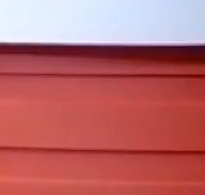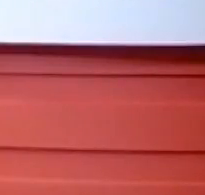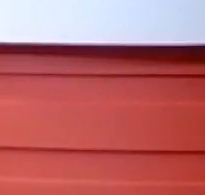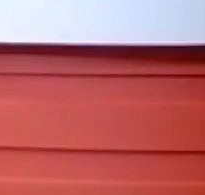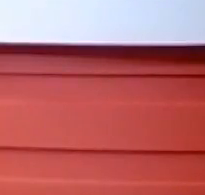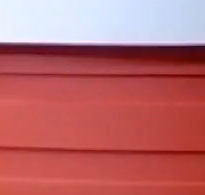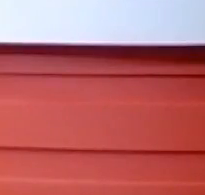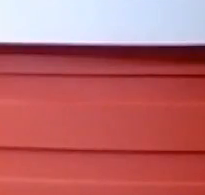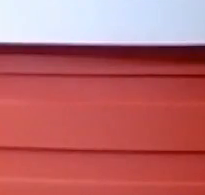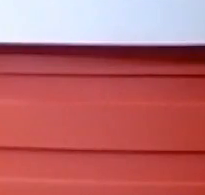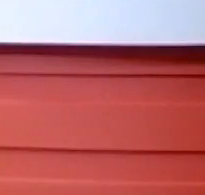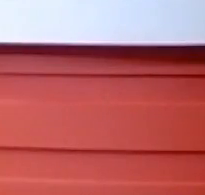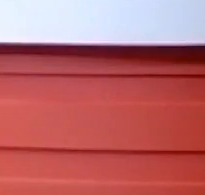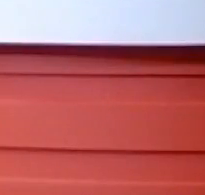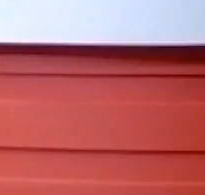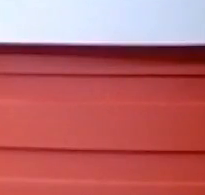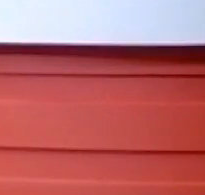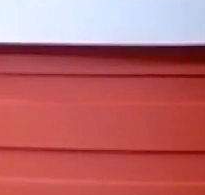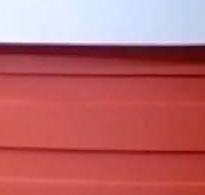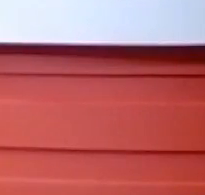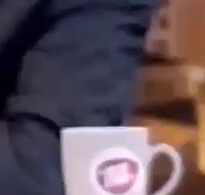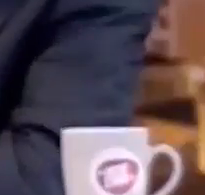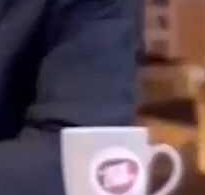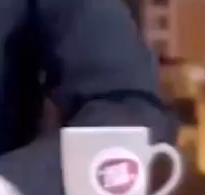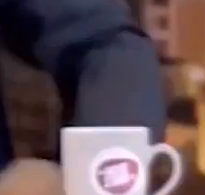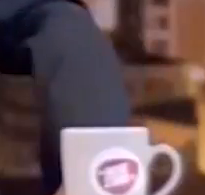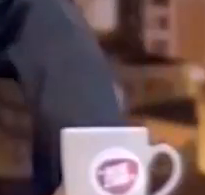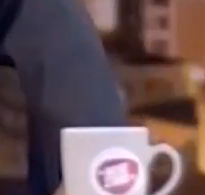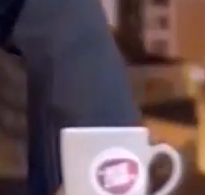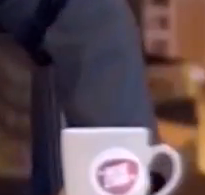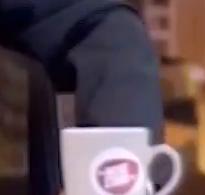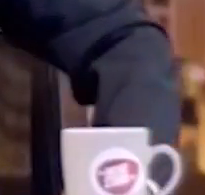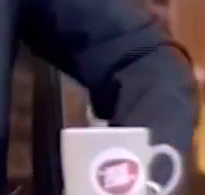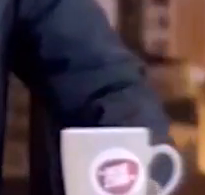Hakatwi mtu. Utahamia Airtel? Shajua. Kali kama hivyo.